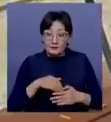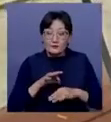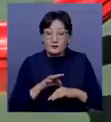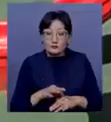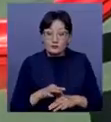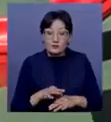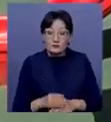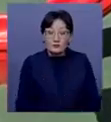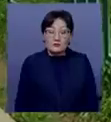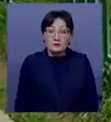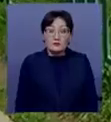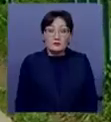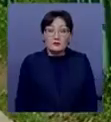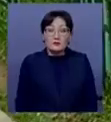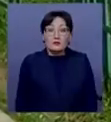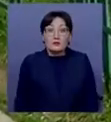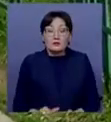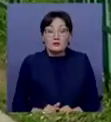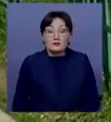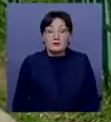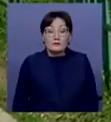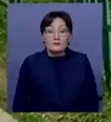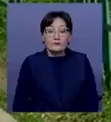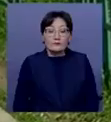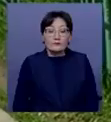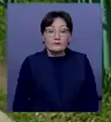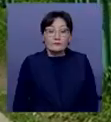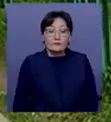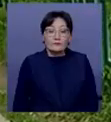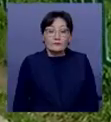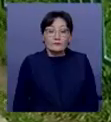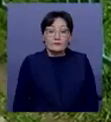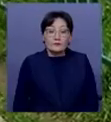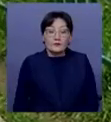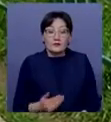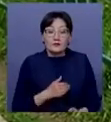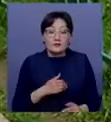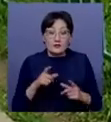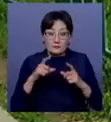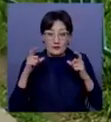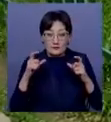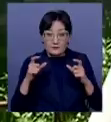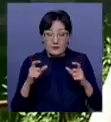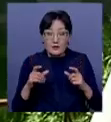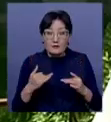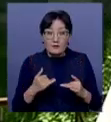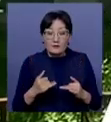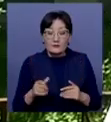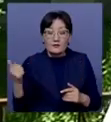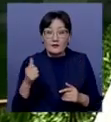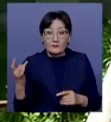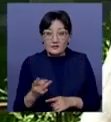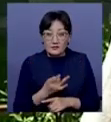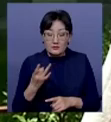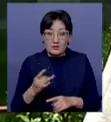жатыр. Говорят, не ходите полтора часа, сидите дома, ходите с масками. Вот вышли мы с маской. Аптасына екі